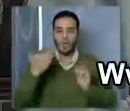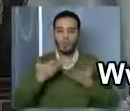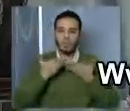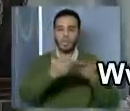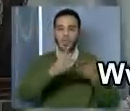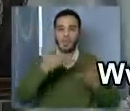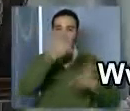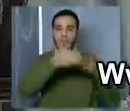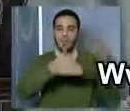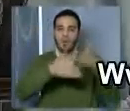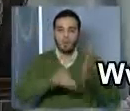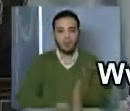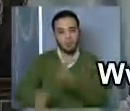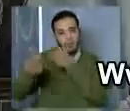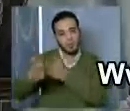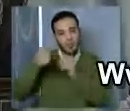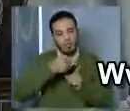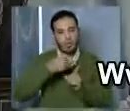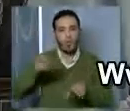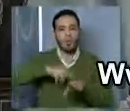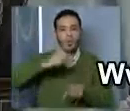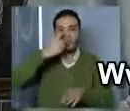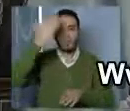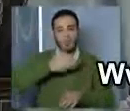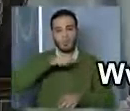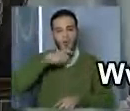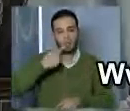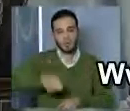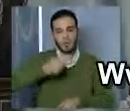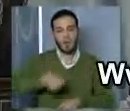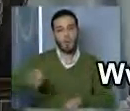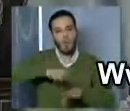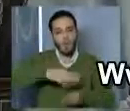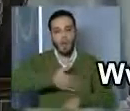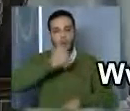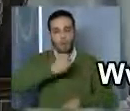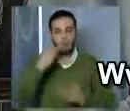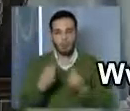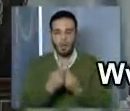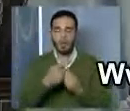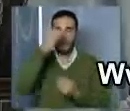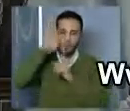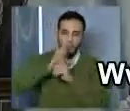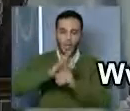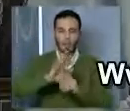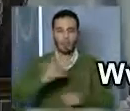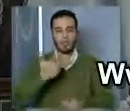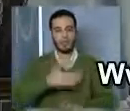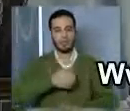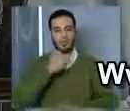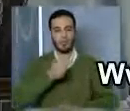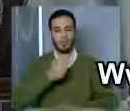بإبراهيم للذين اتبعوه وهذا النبي والذين آمنوا والله ولي المؤمنين.